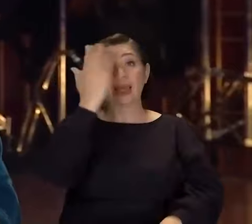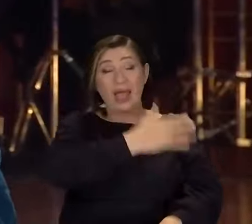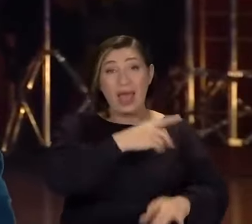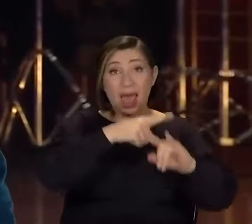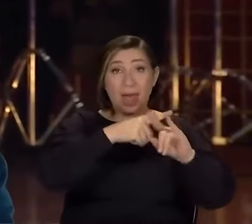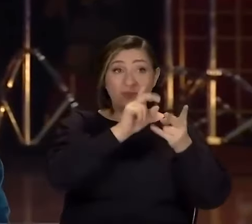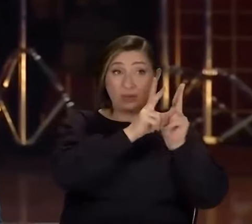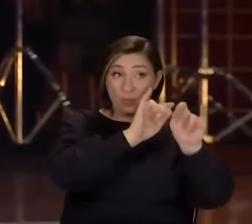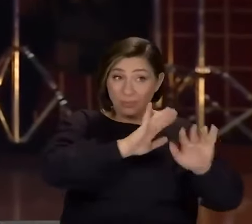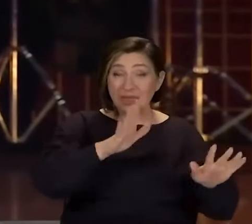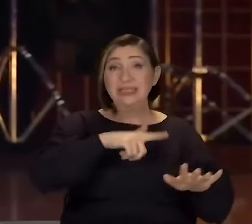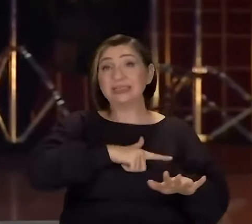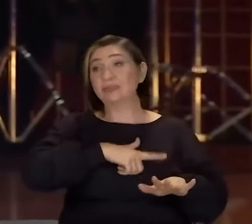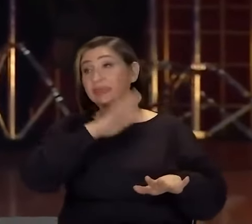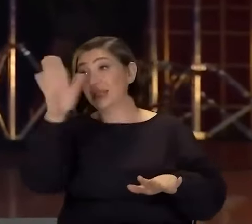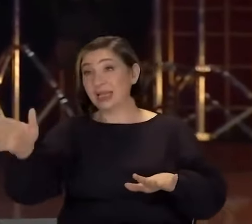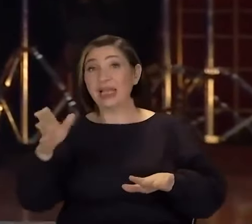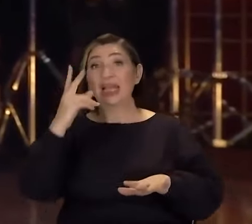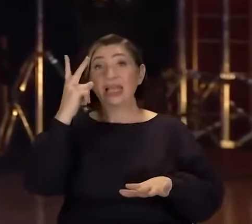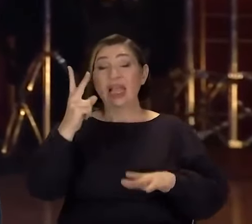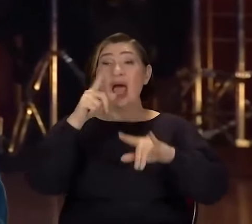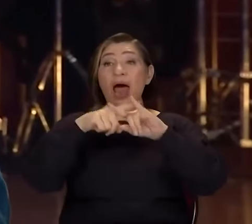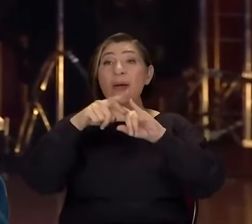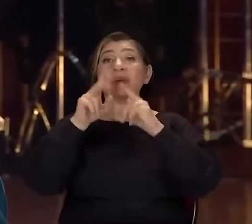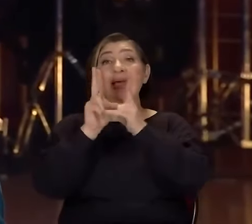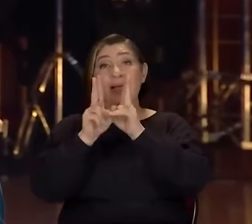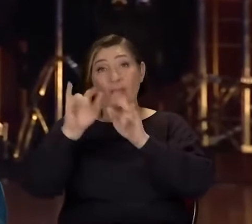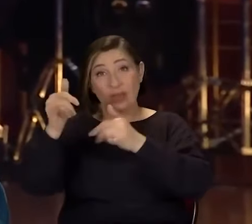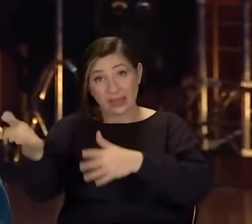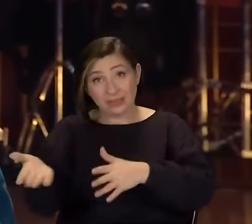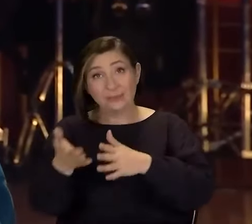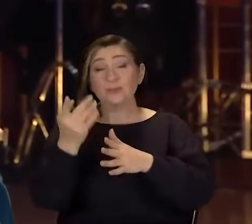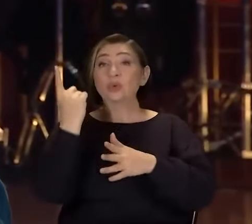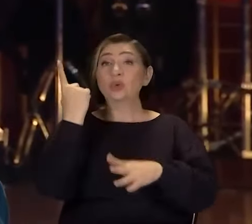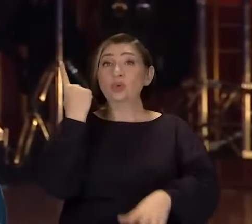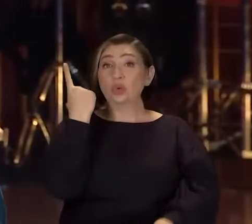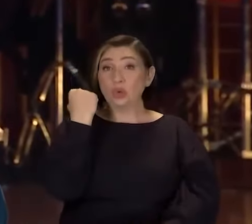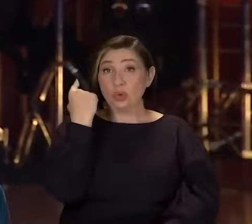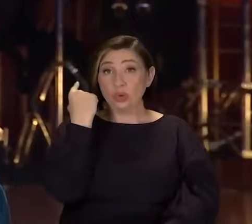Harem Kabare oynadık. Sonra İzmir'e gittik. İzmir'de 2 tane Harem Kabare oynadık. Dün